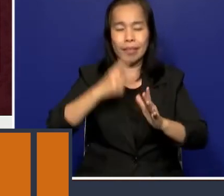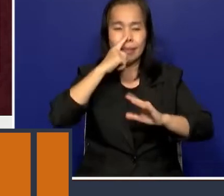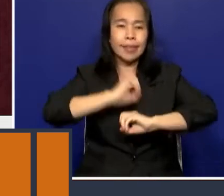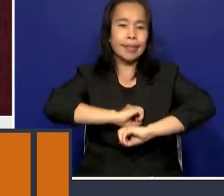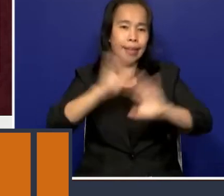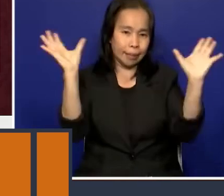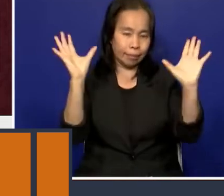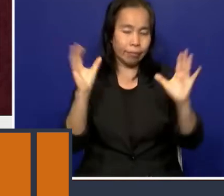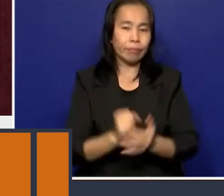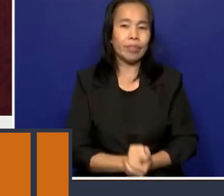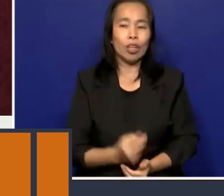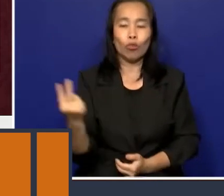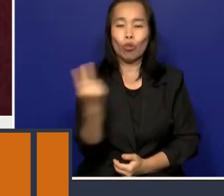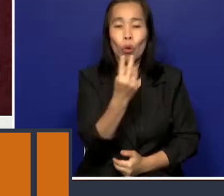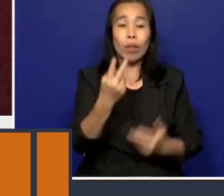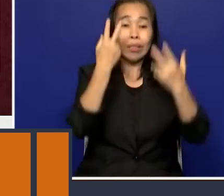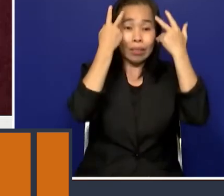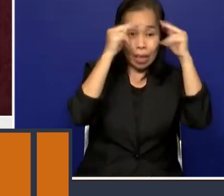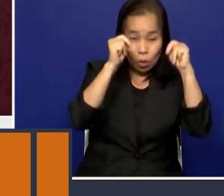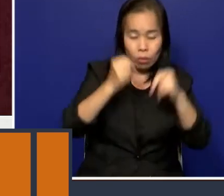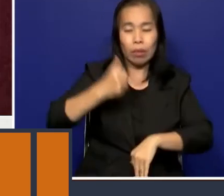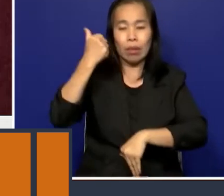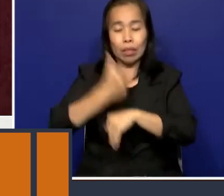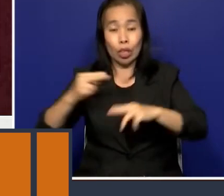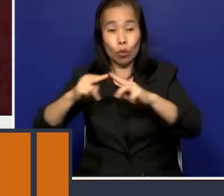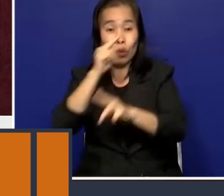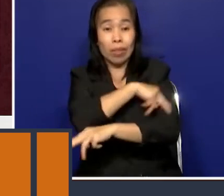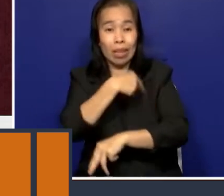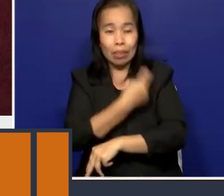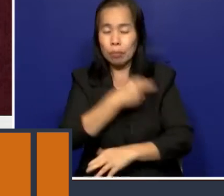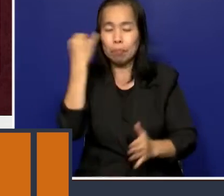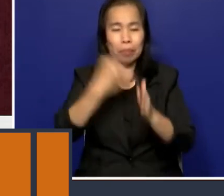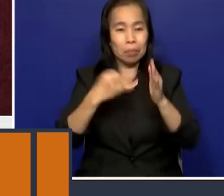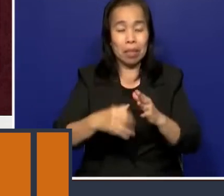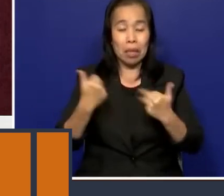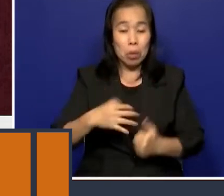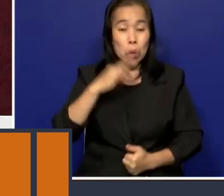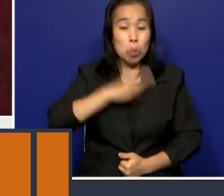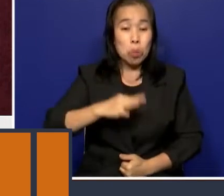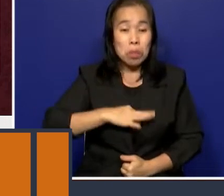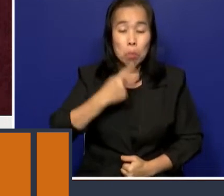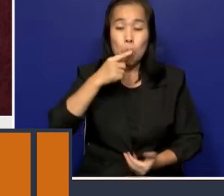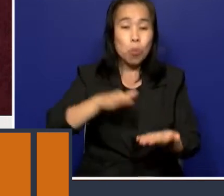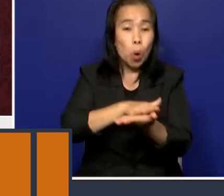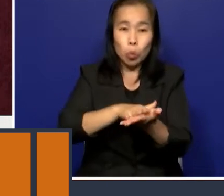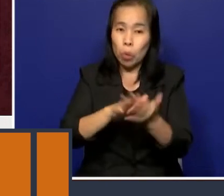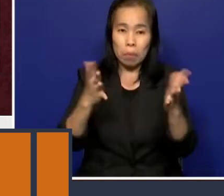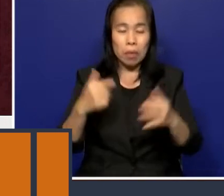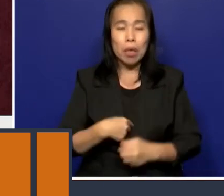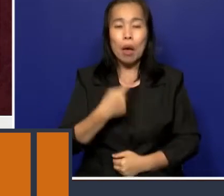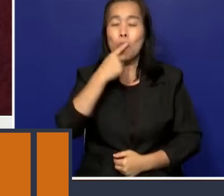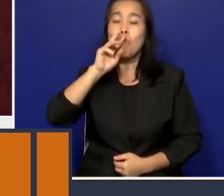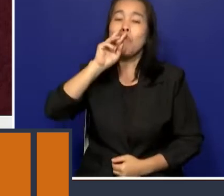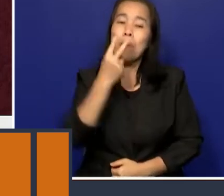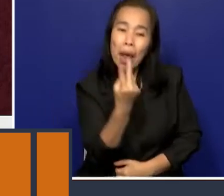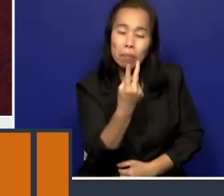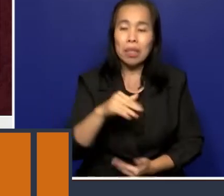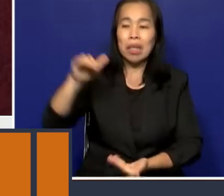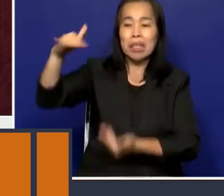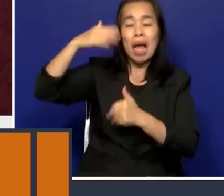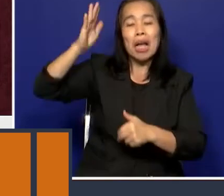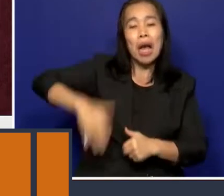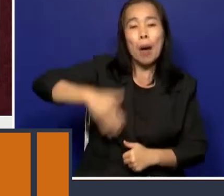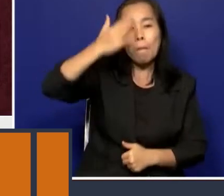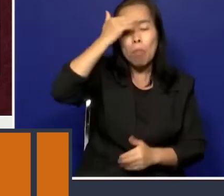งแทนทนอารทินจะสำนึผิดออกมาขอโทษปชาชนกลมาอ้างว่าที่ลชามาจากระบบกฎหมายไทย